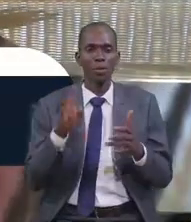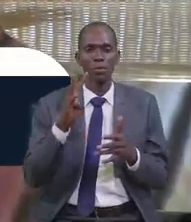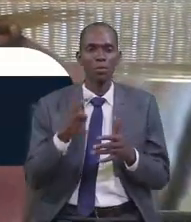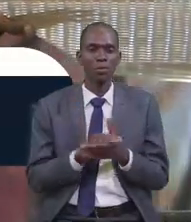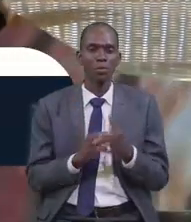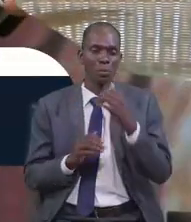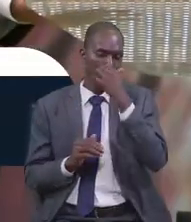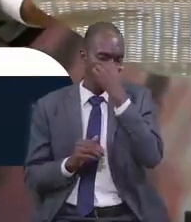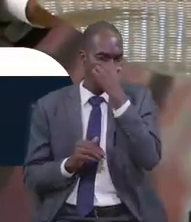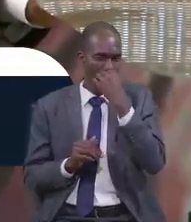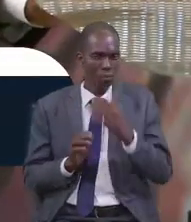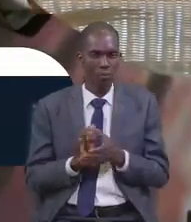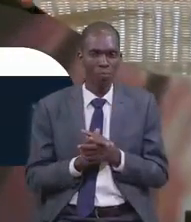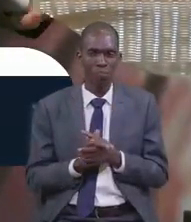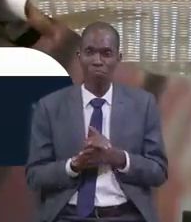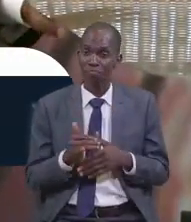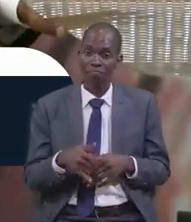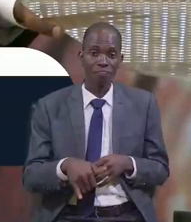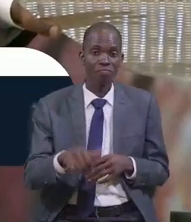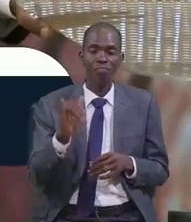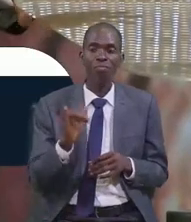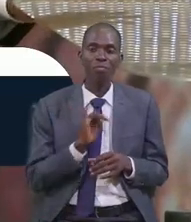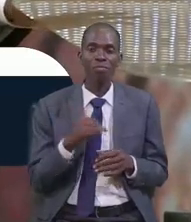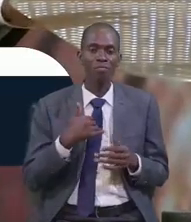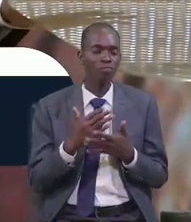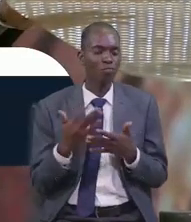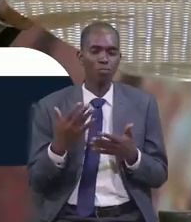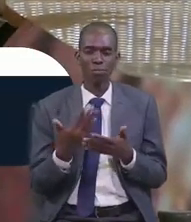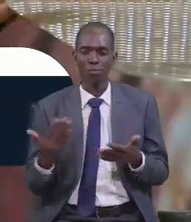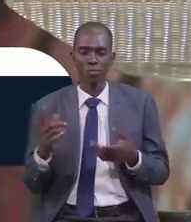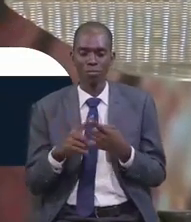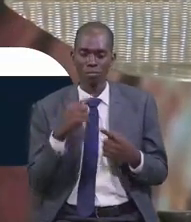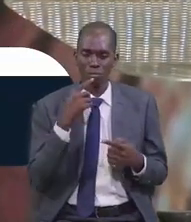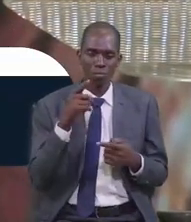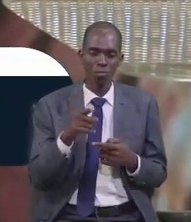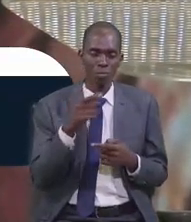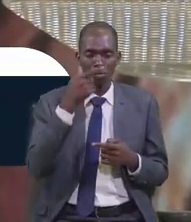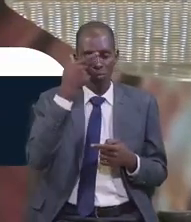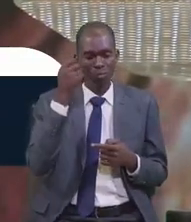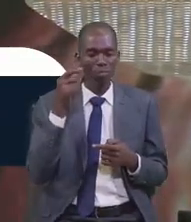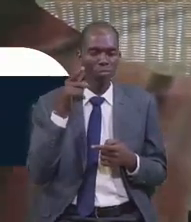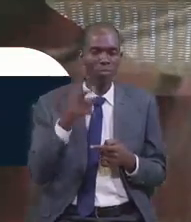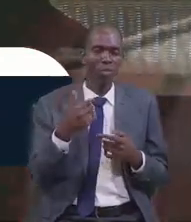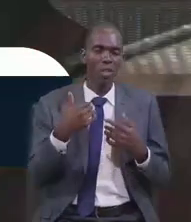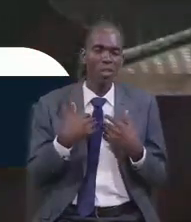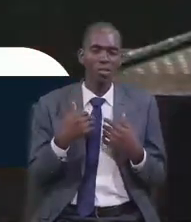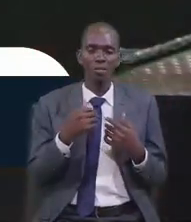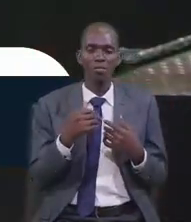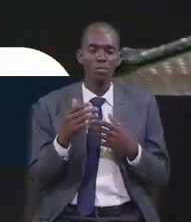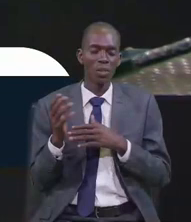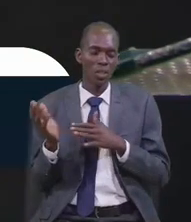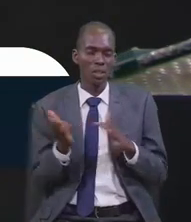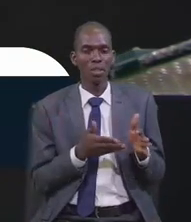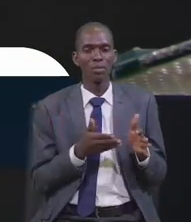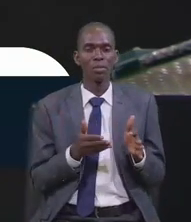Apocalypse 2, verset 4. Mais ce que j'ai contre toi, c'est que tu as abandonné ton